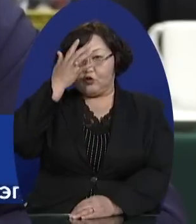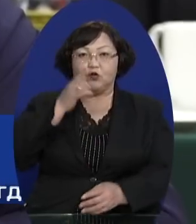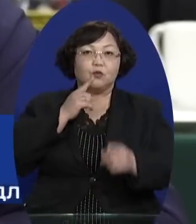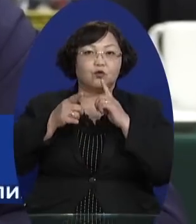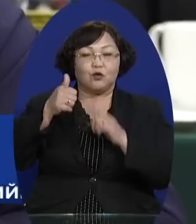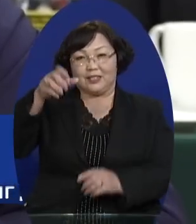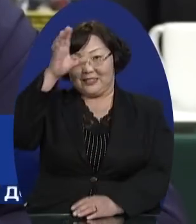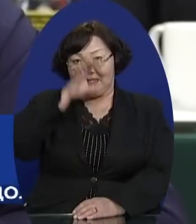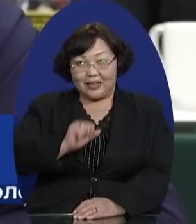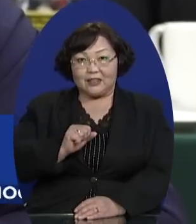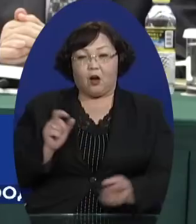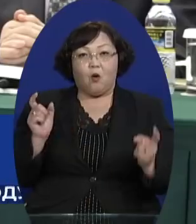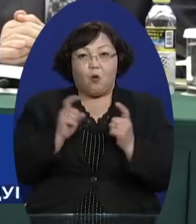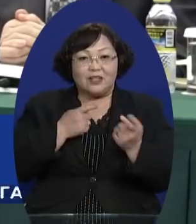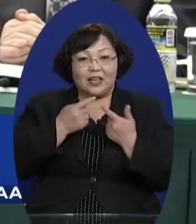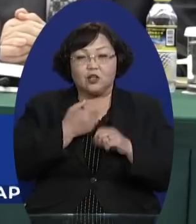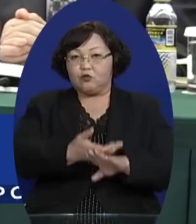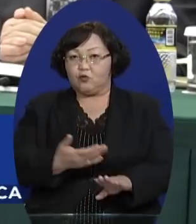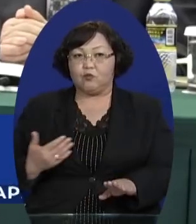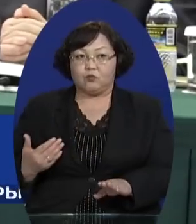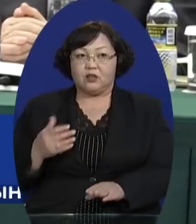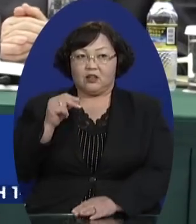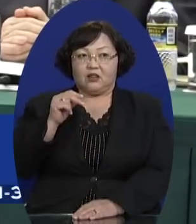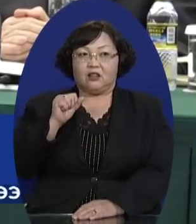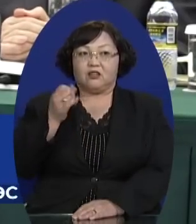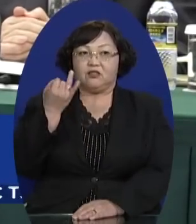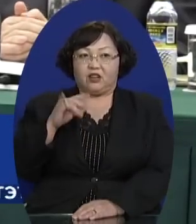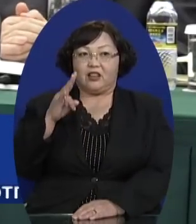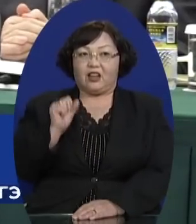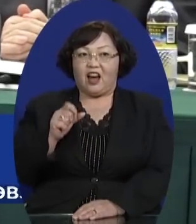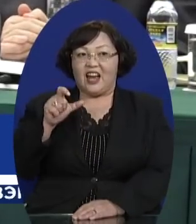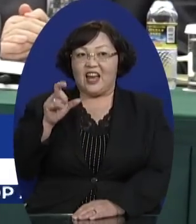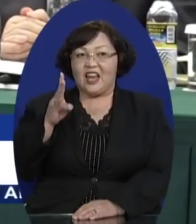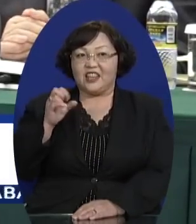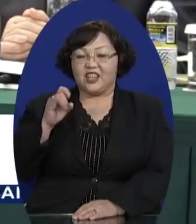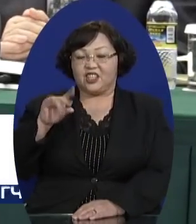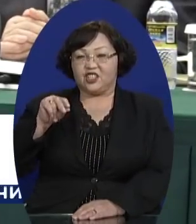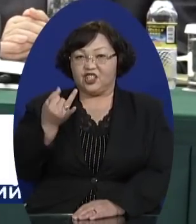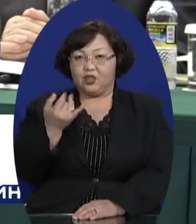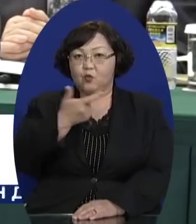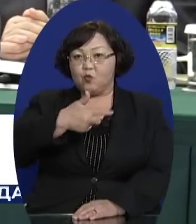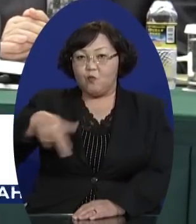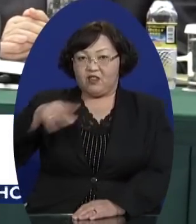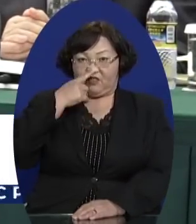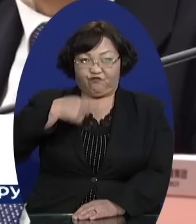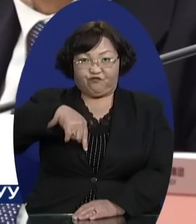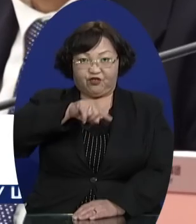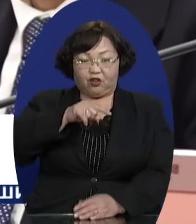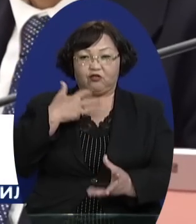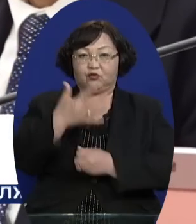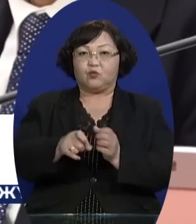хийх албан ёсны хилэлцээний өмнө China Energy Group-ийн удирдлагуудтай уулзалт хийж, олон жил яригдсан бүтээн байгуулалтын төслийн талаар санал